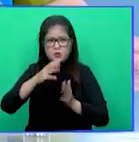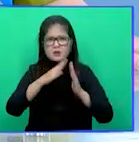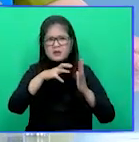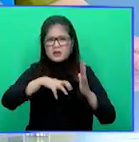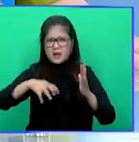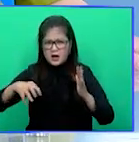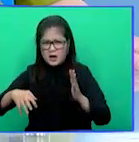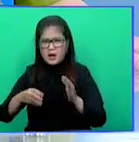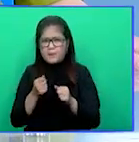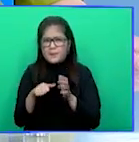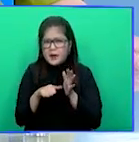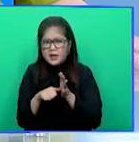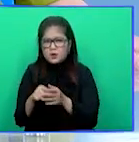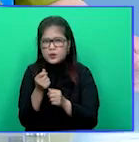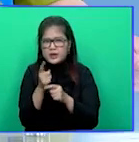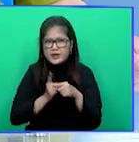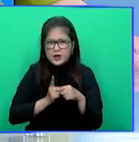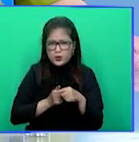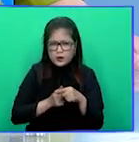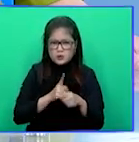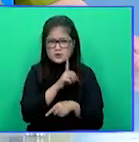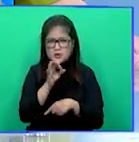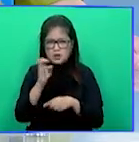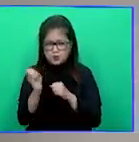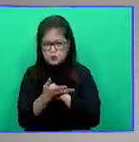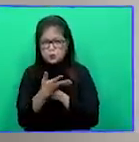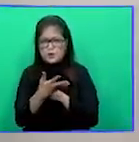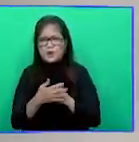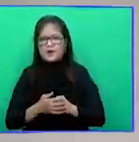menghitung uang tunai lebih dari 100 juta rupiah ini.